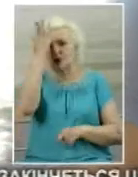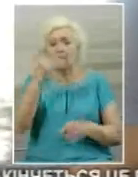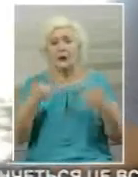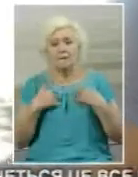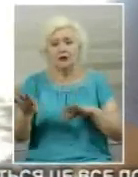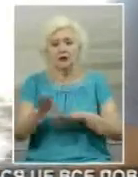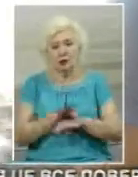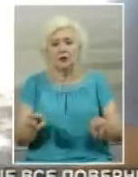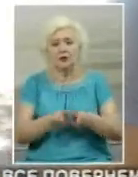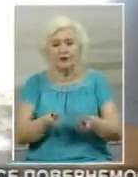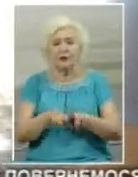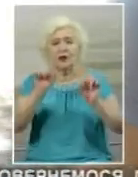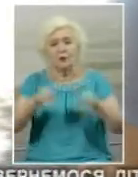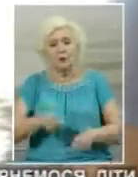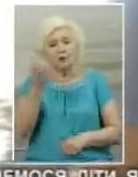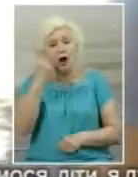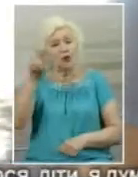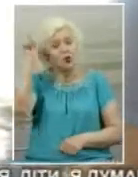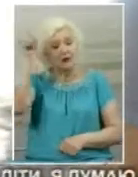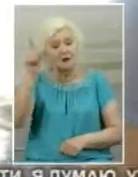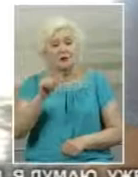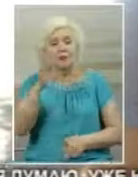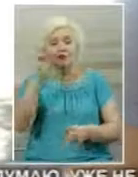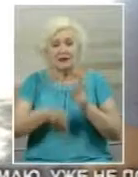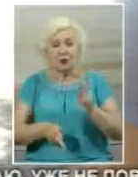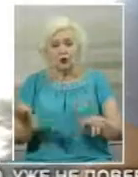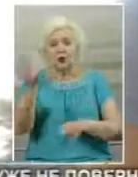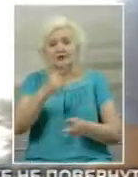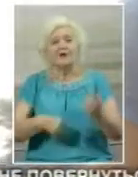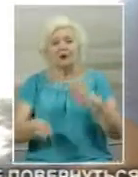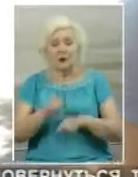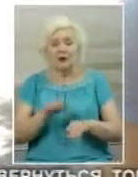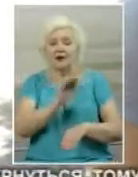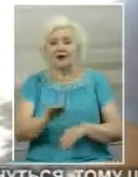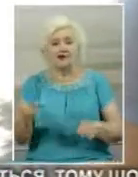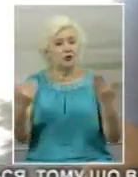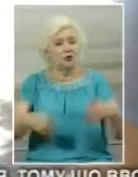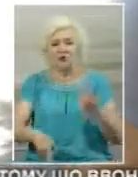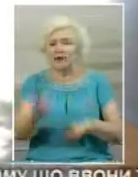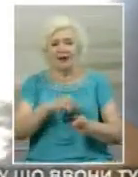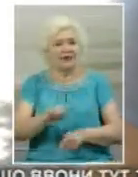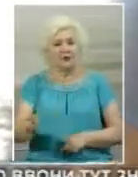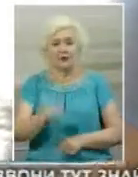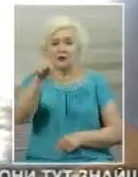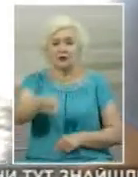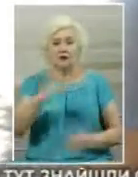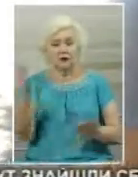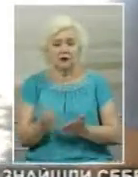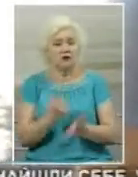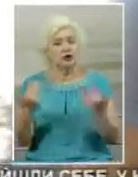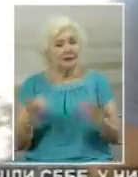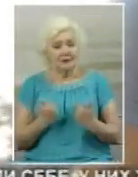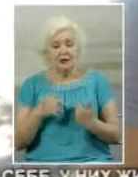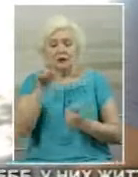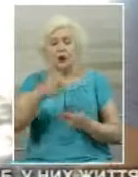с женой все-таки, может быть, когда-нибудь, когда закончится это все, вернемся. Дети, я думаю, уже не вернутся, потому что они тут уже нашли себя.